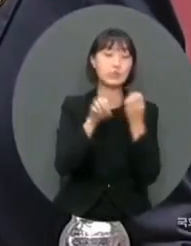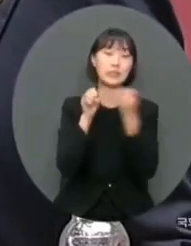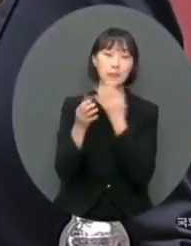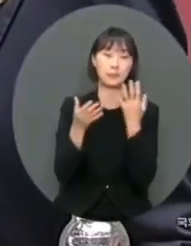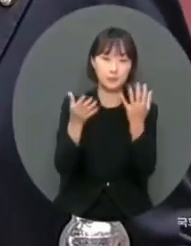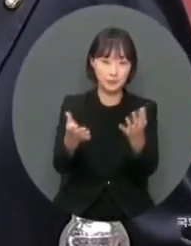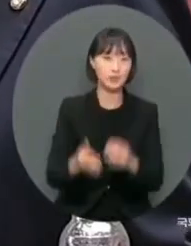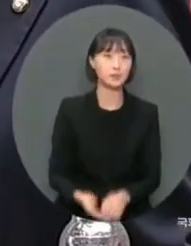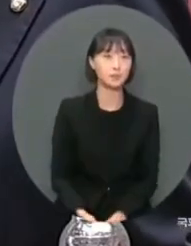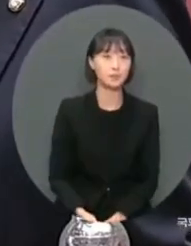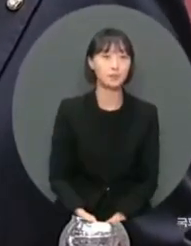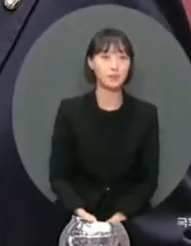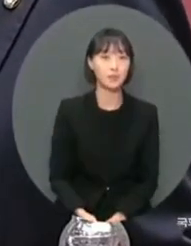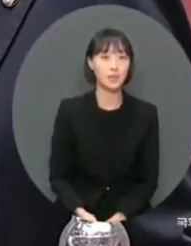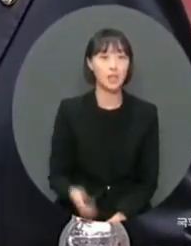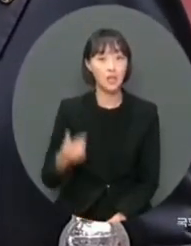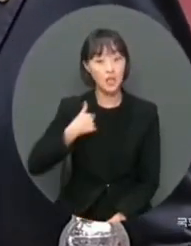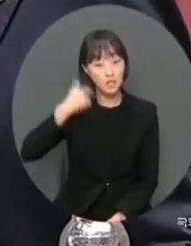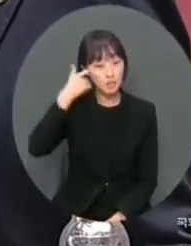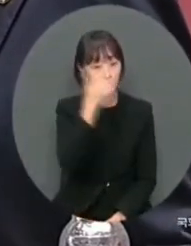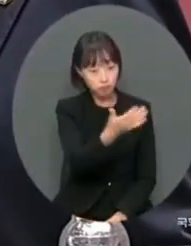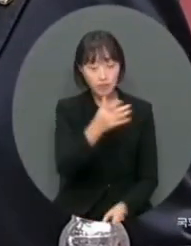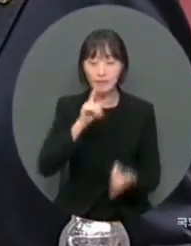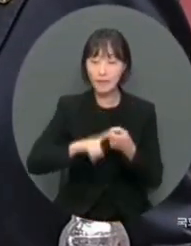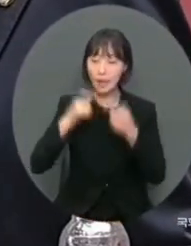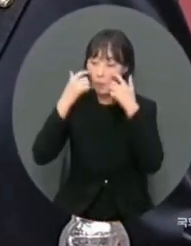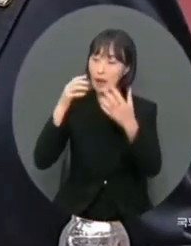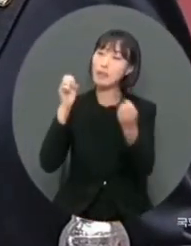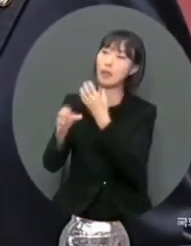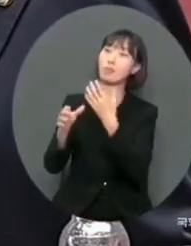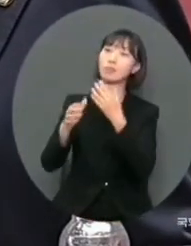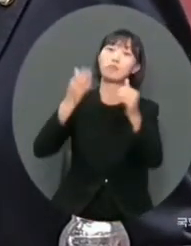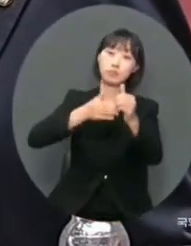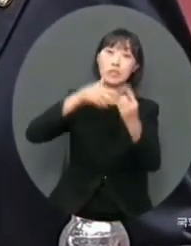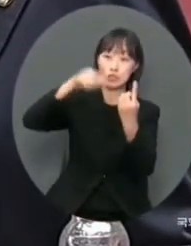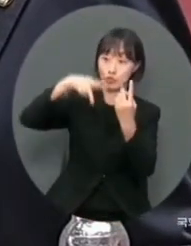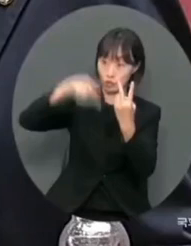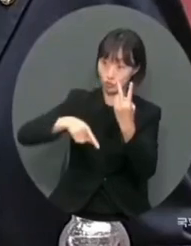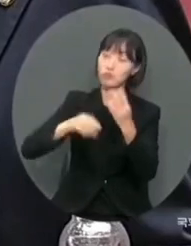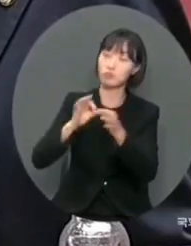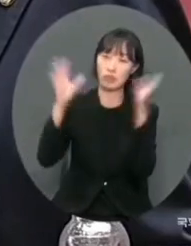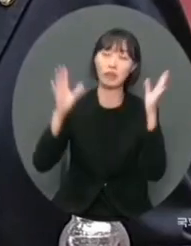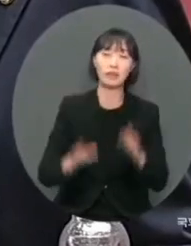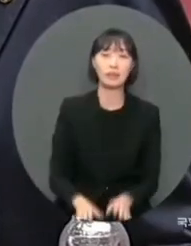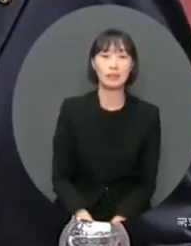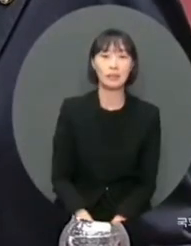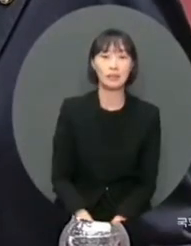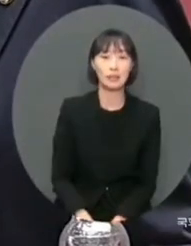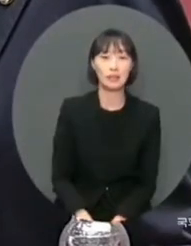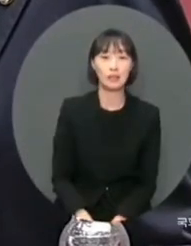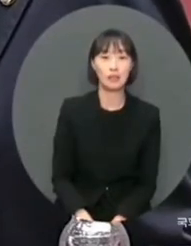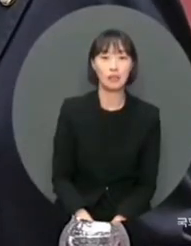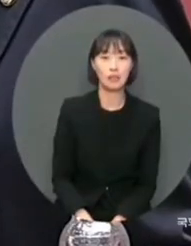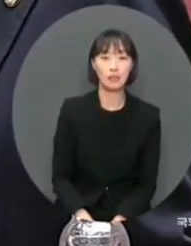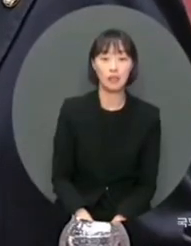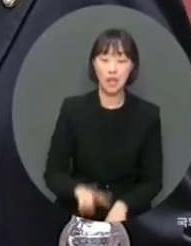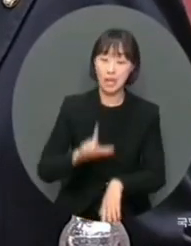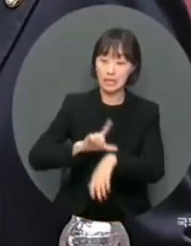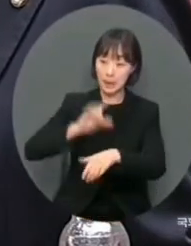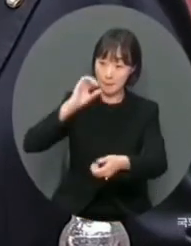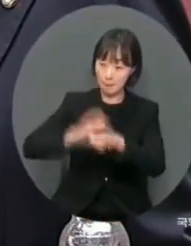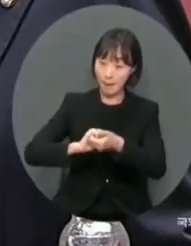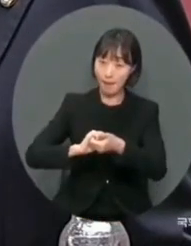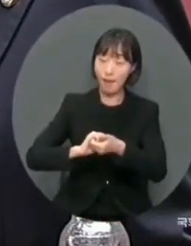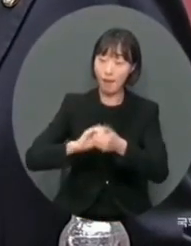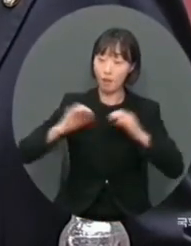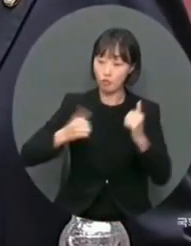제 질문에 정확하게 답을 주십시오. 그리고 정해진 시간 안에 국회 내에서 답변을